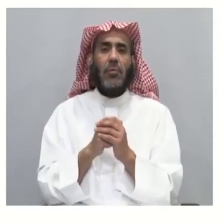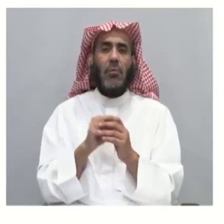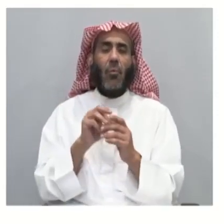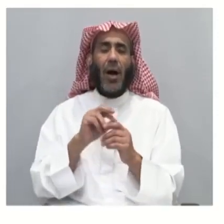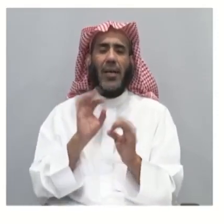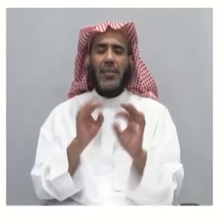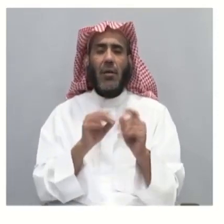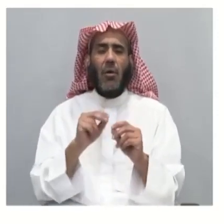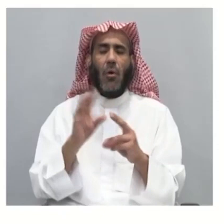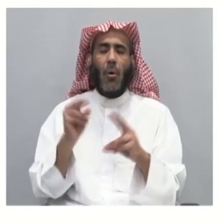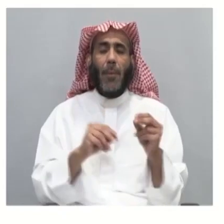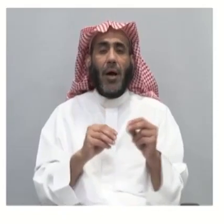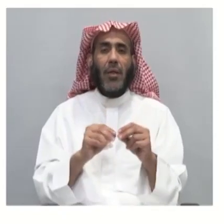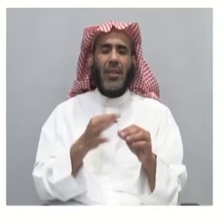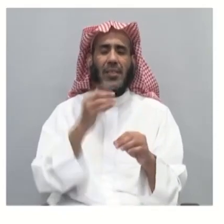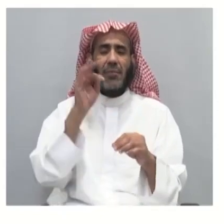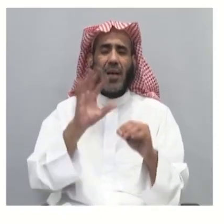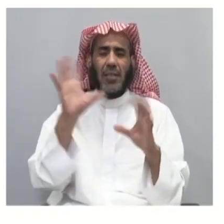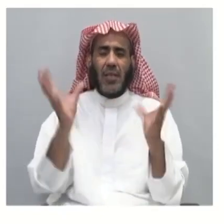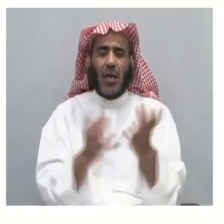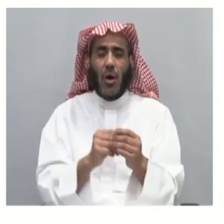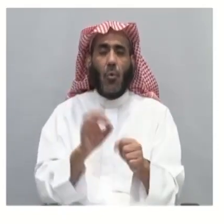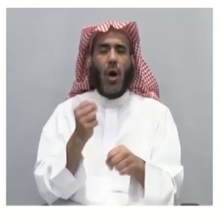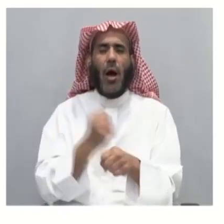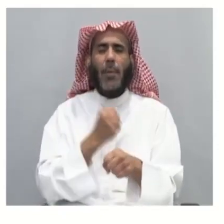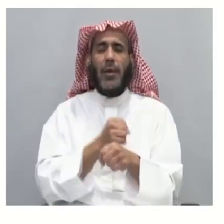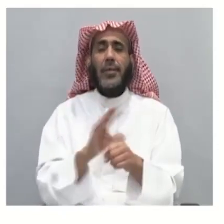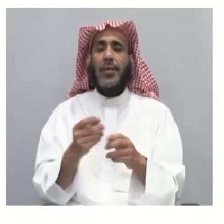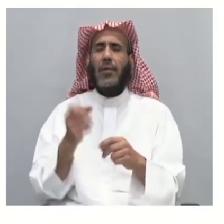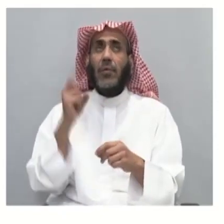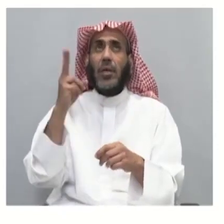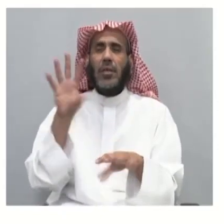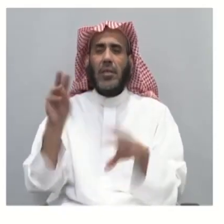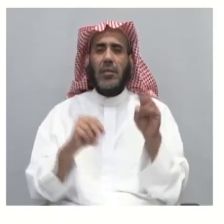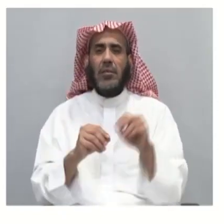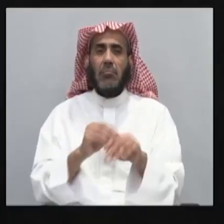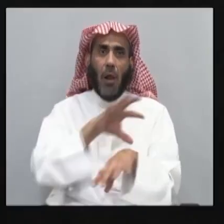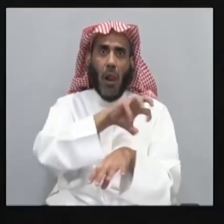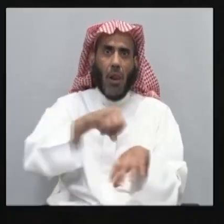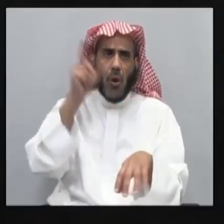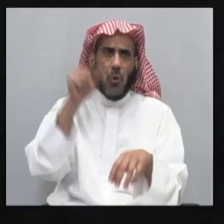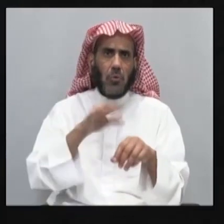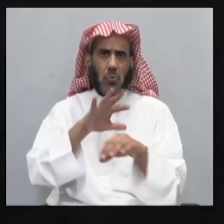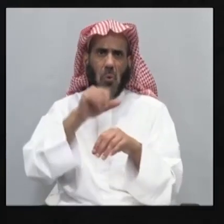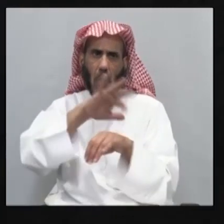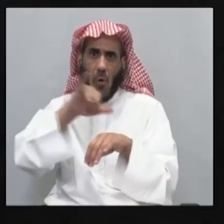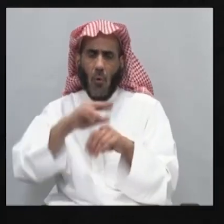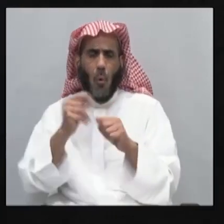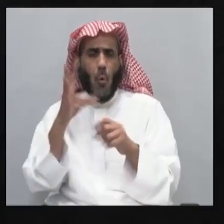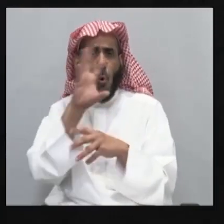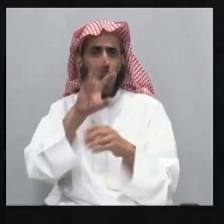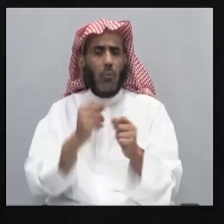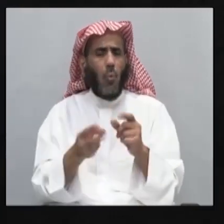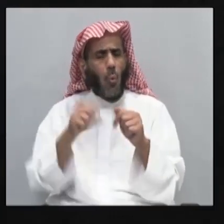انواعها وبعض صفاتها وادوارها هنا فكره القصه عباره عن لص محترف يسرق كل ليله